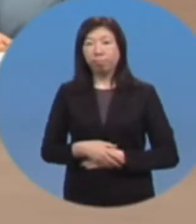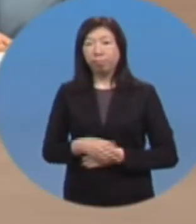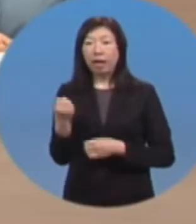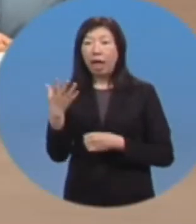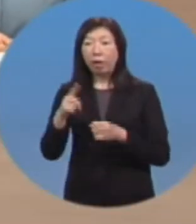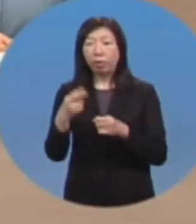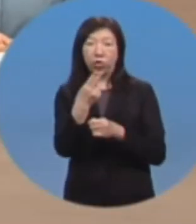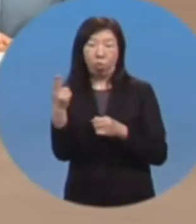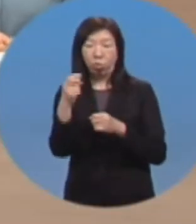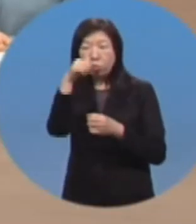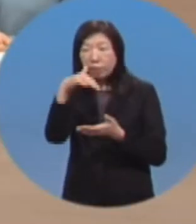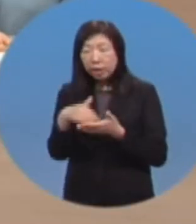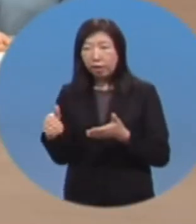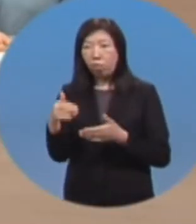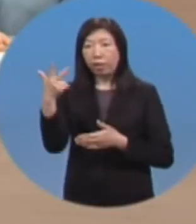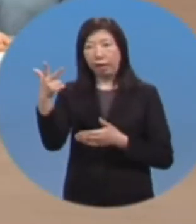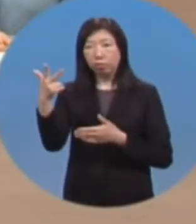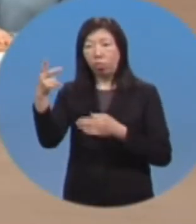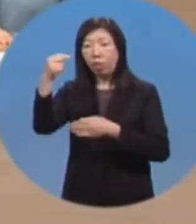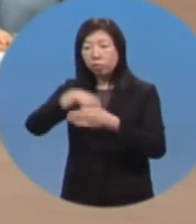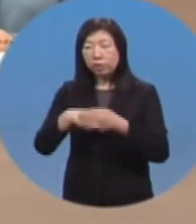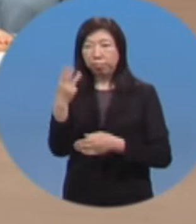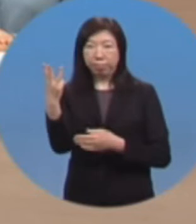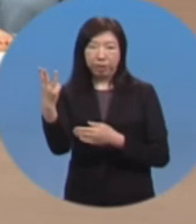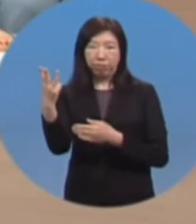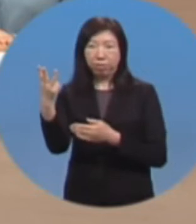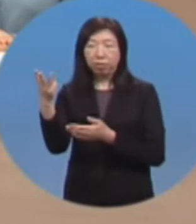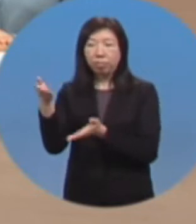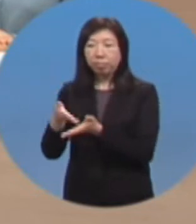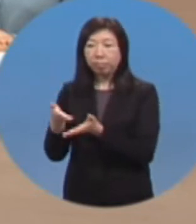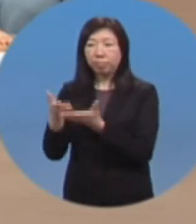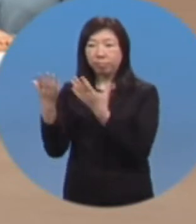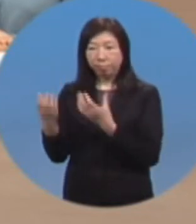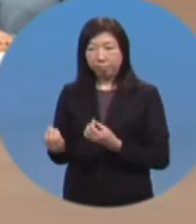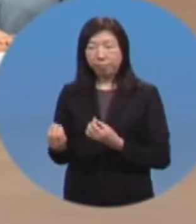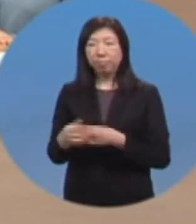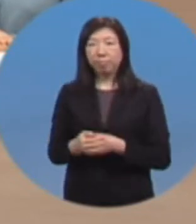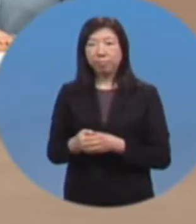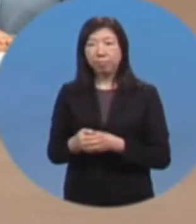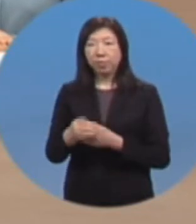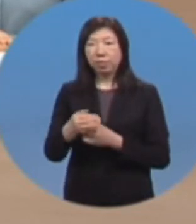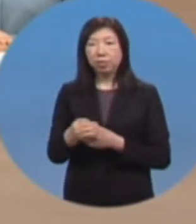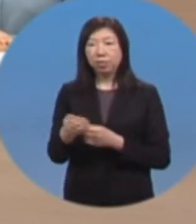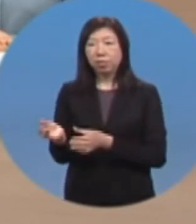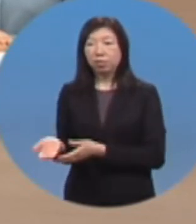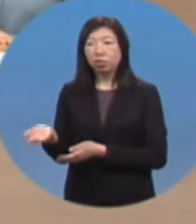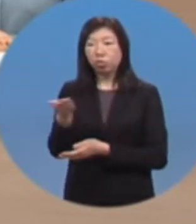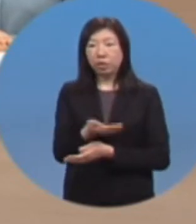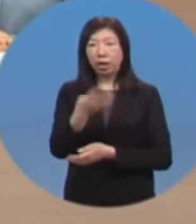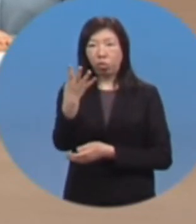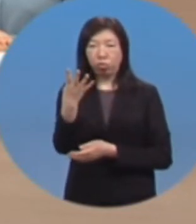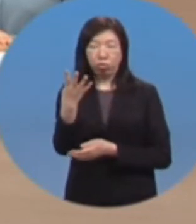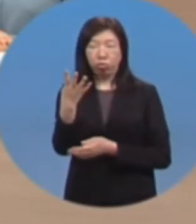令和4年度の予算の重点7項目のうち3項目について詳細をご覧いただきました。 それでは続きまして、残り